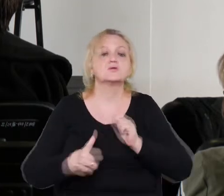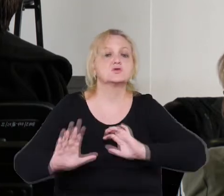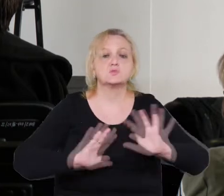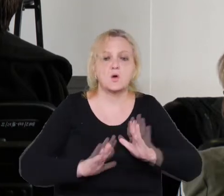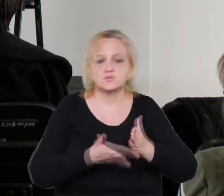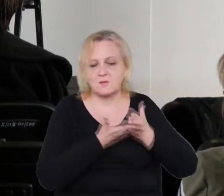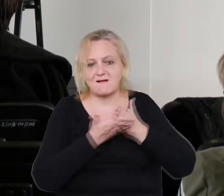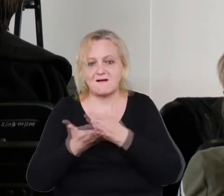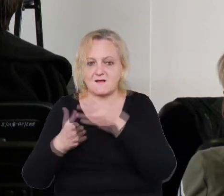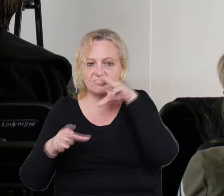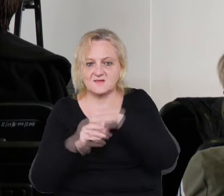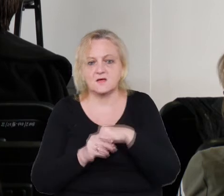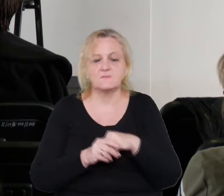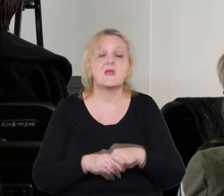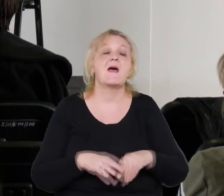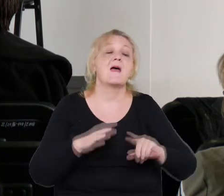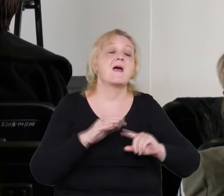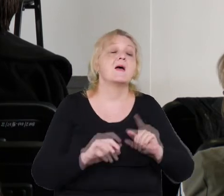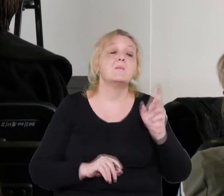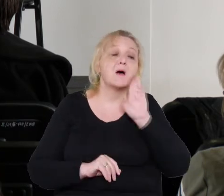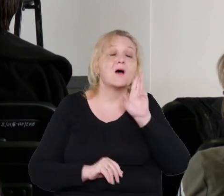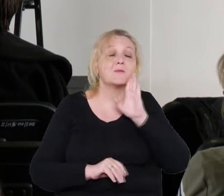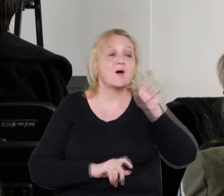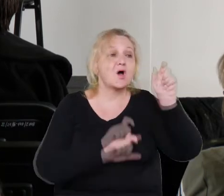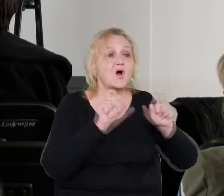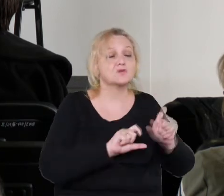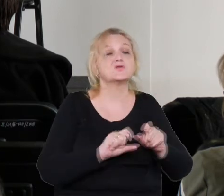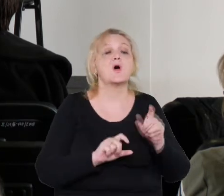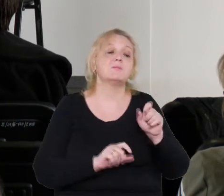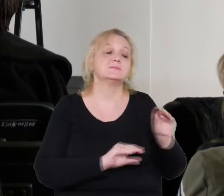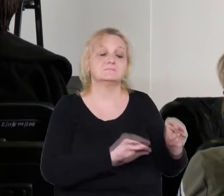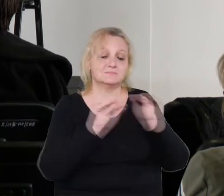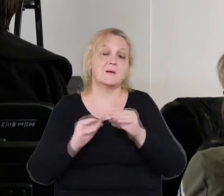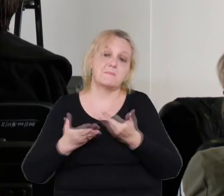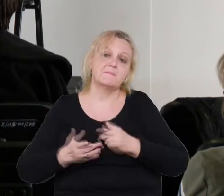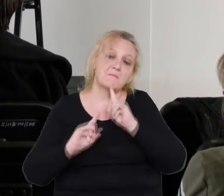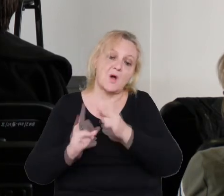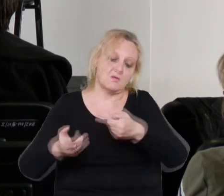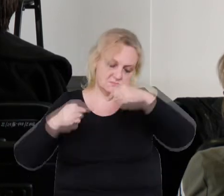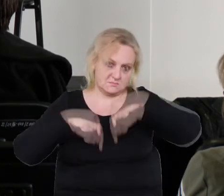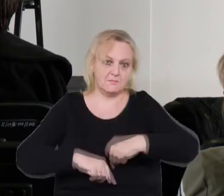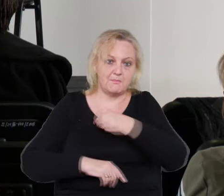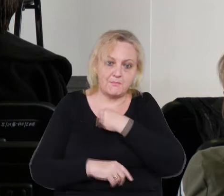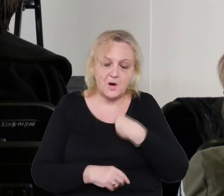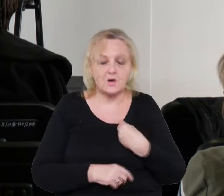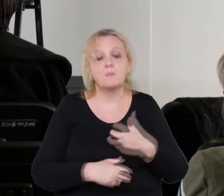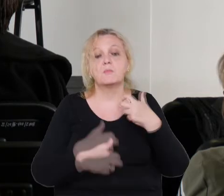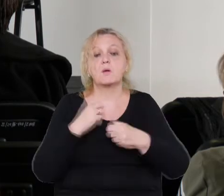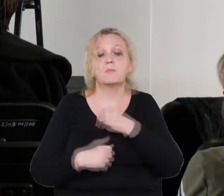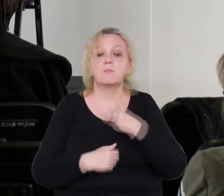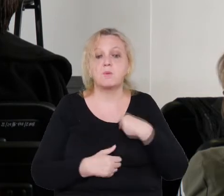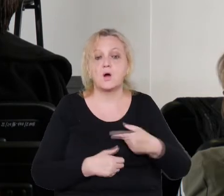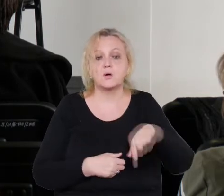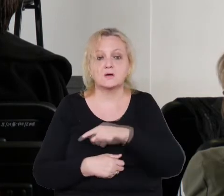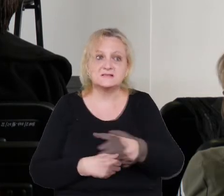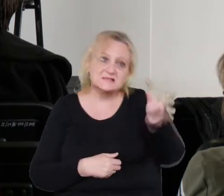radzenia sobie z tym jest zachęcanie migrantów do przejścia tutaj tak wielkim problemem dla polskiego społeczeństwa jest to że na przykład traci